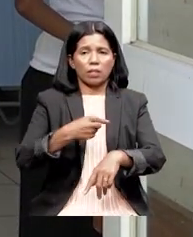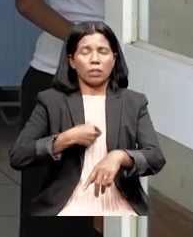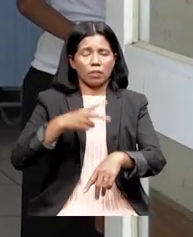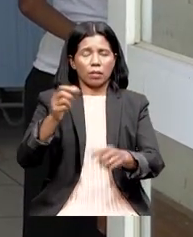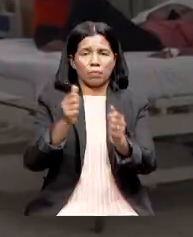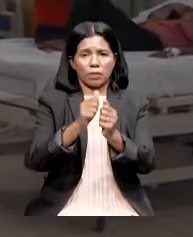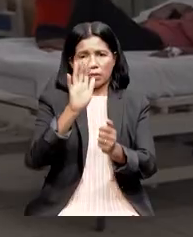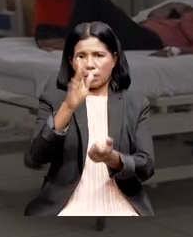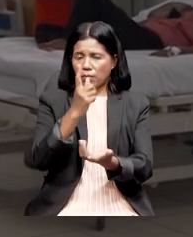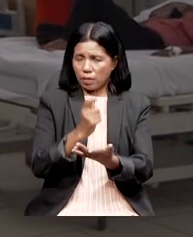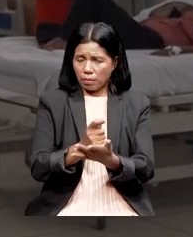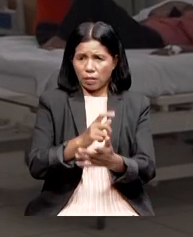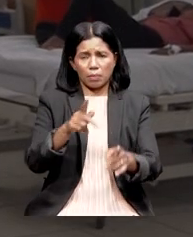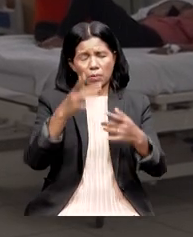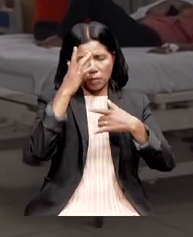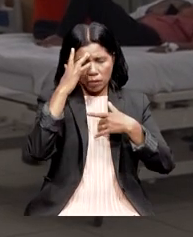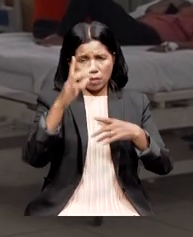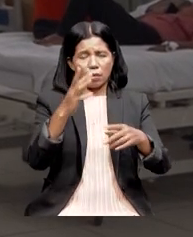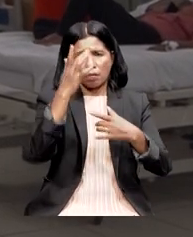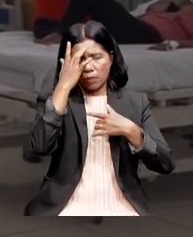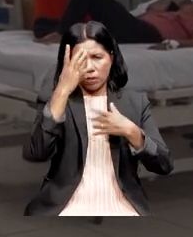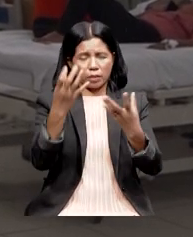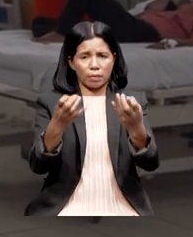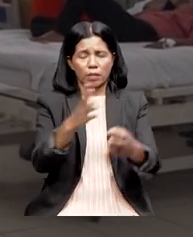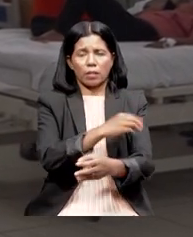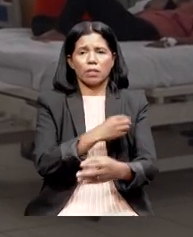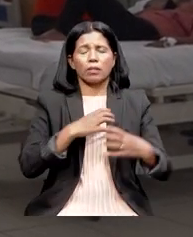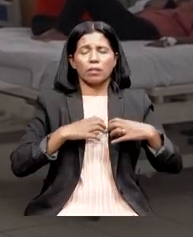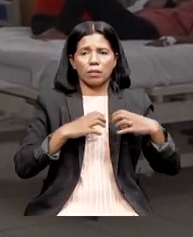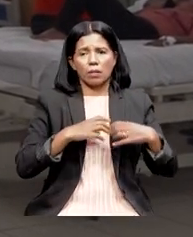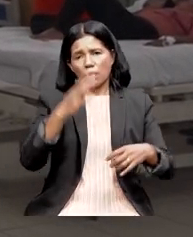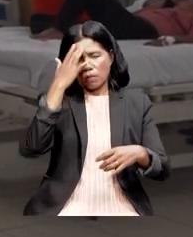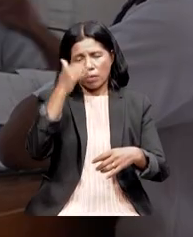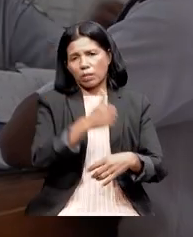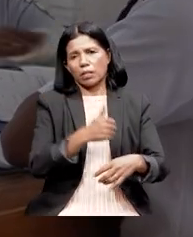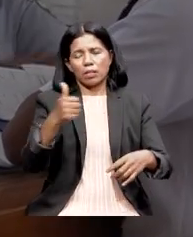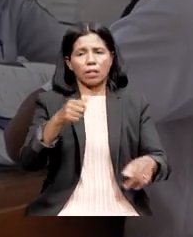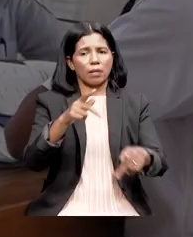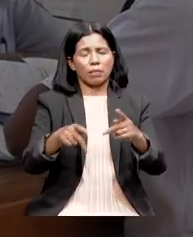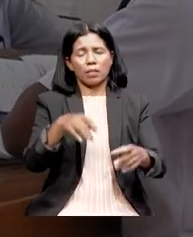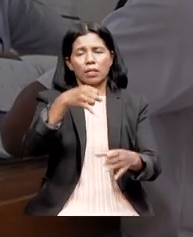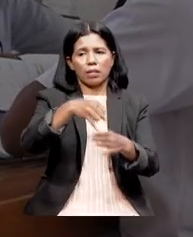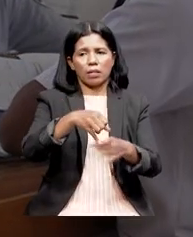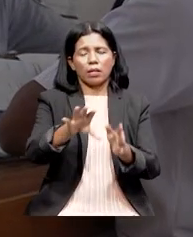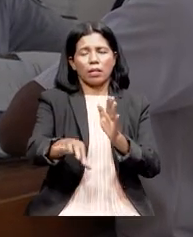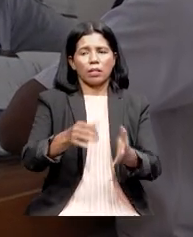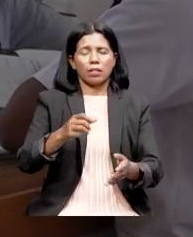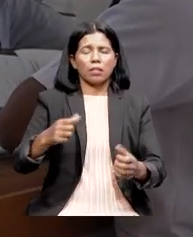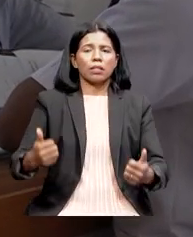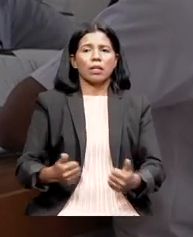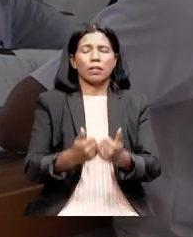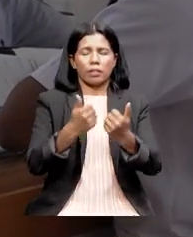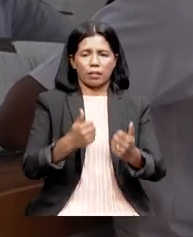lima resin. Paciente serne mai homoras respiratório, pulmão, nomora sira seluk, inclui paciente sira nebe maketan acidente. Si,